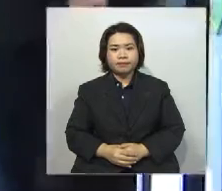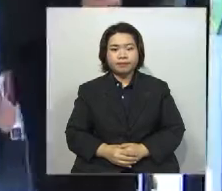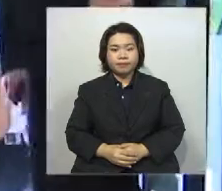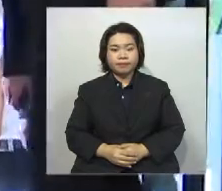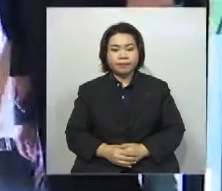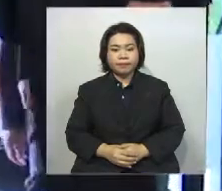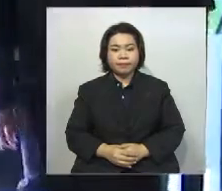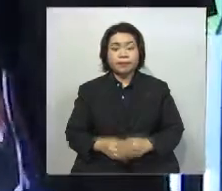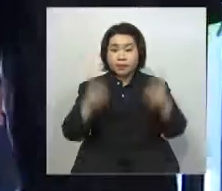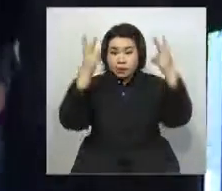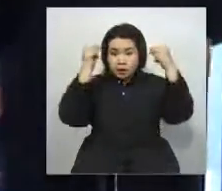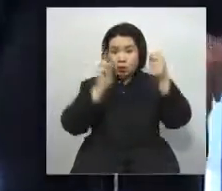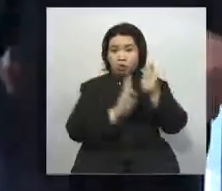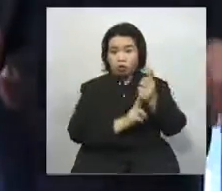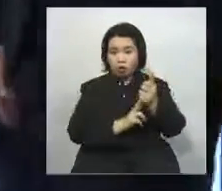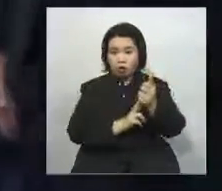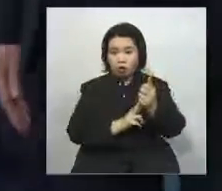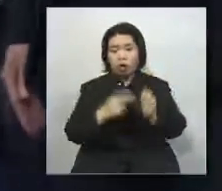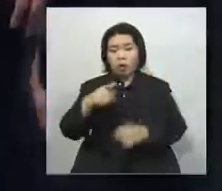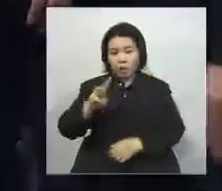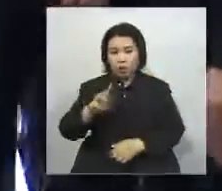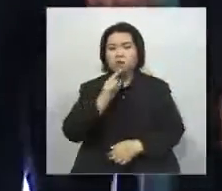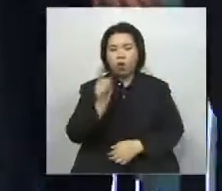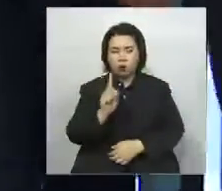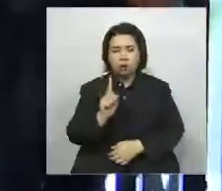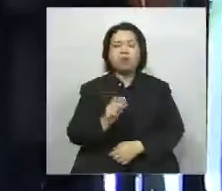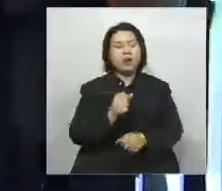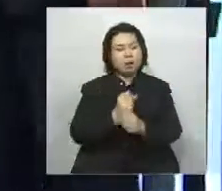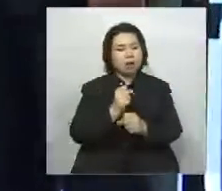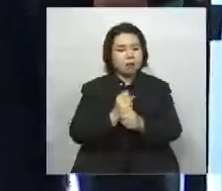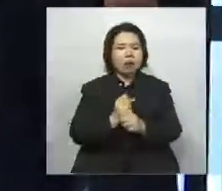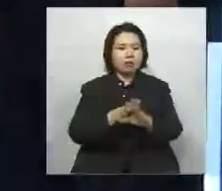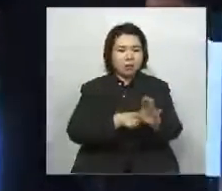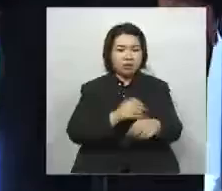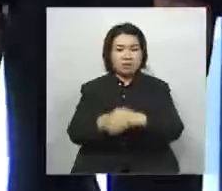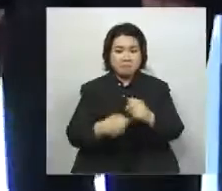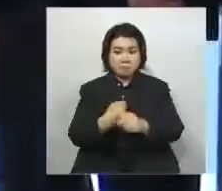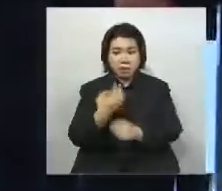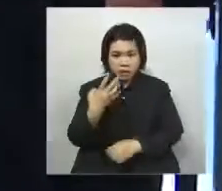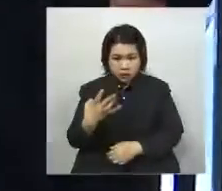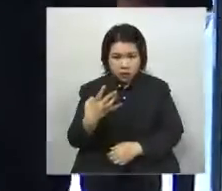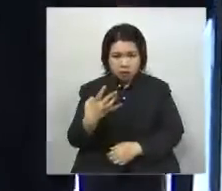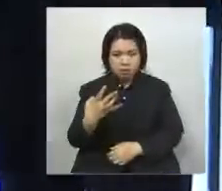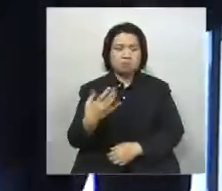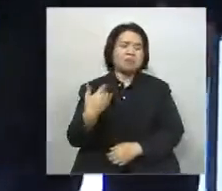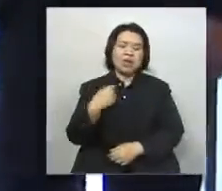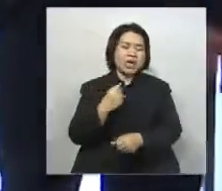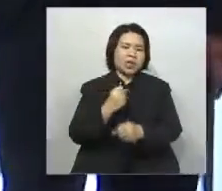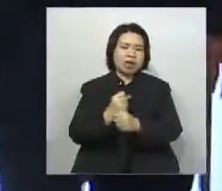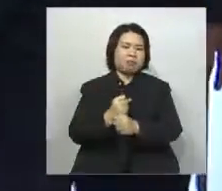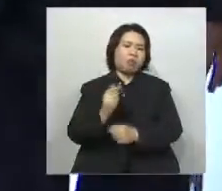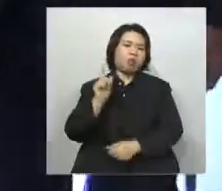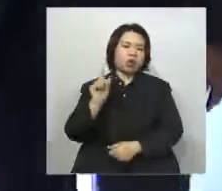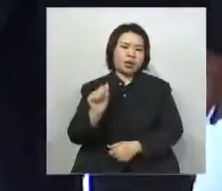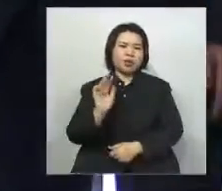ด้านพลเอกประวิตรบอกว่าผลงานครั้งนี้เนี่ยถือว่ามาจากความพยายามตลอด4ปีของรัฐบาลแล้วก็เป็นผลงานชิ้นโบแดงใน